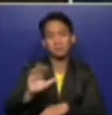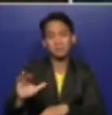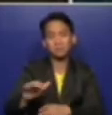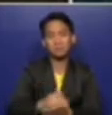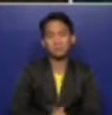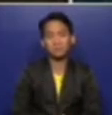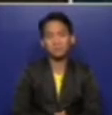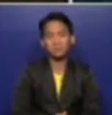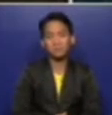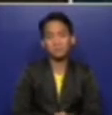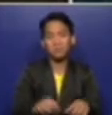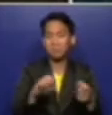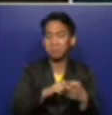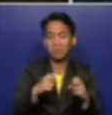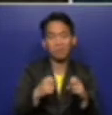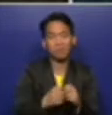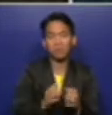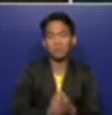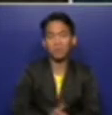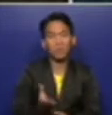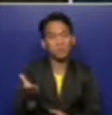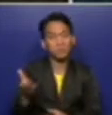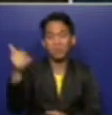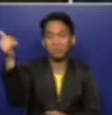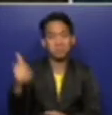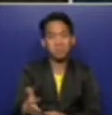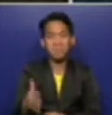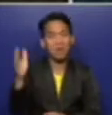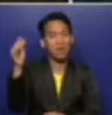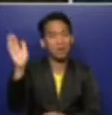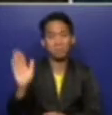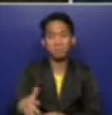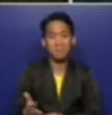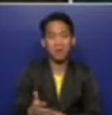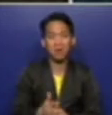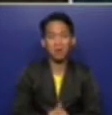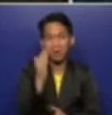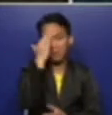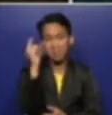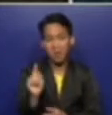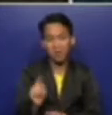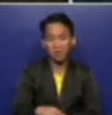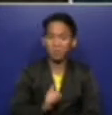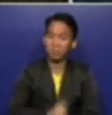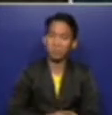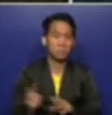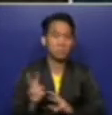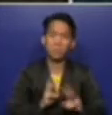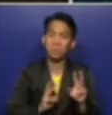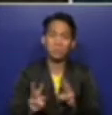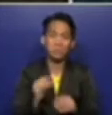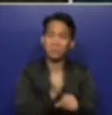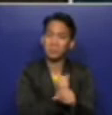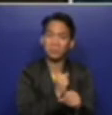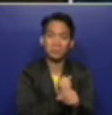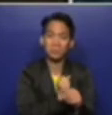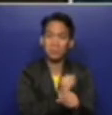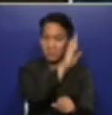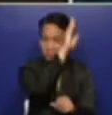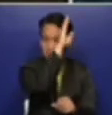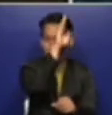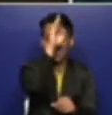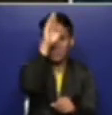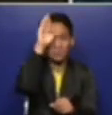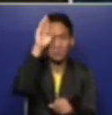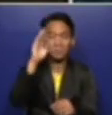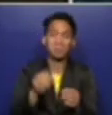แต่เสียดายครับท่านทิ้งโอกาสนี้ไปโดยอ้างภารกิจสำคัญผมจะไม่ถกเถียงท่านนะครับว่าท่านมีภารกิจสำคัญอย่าง